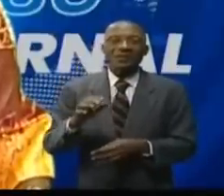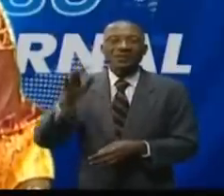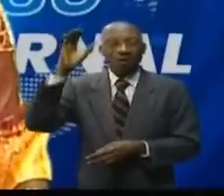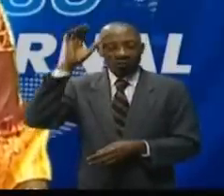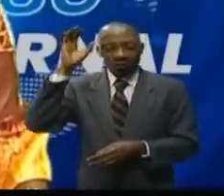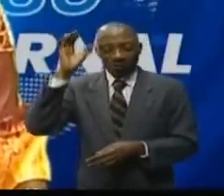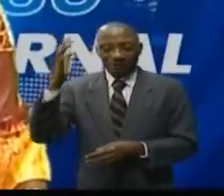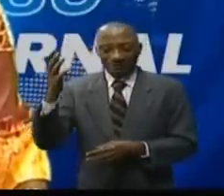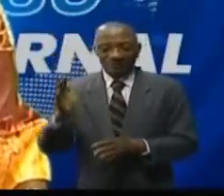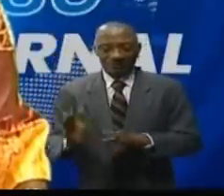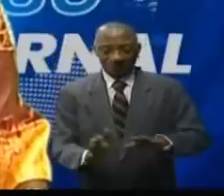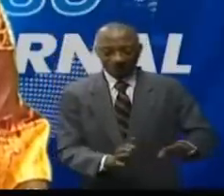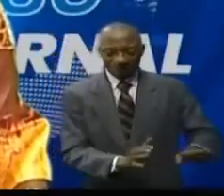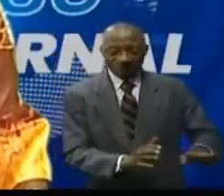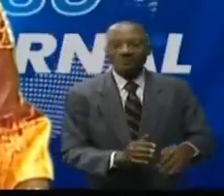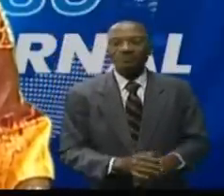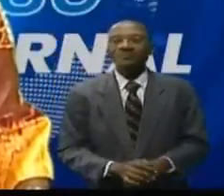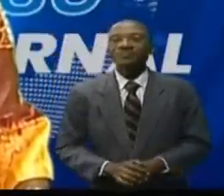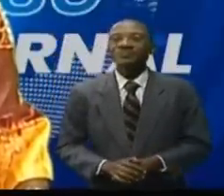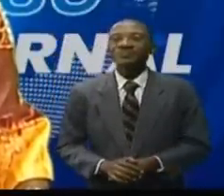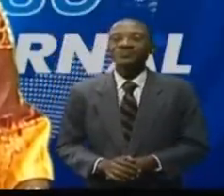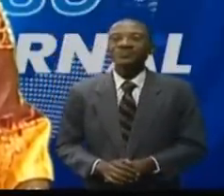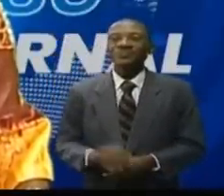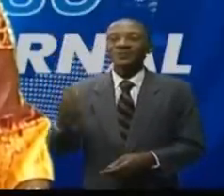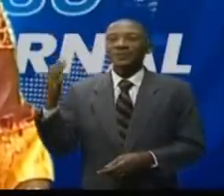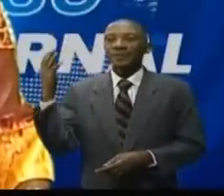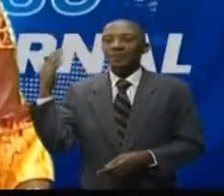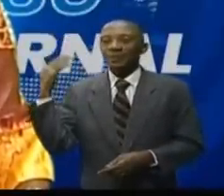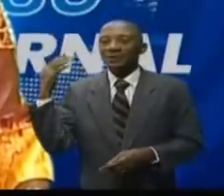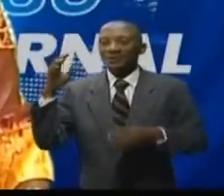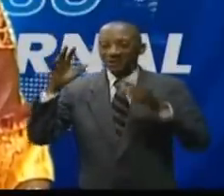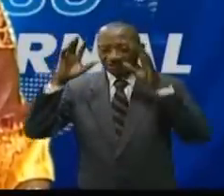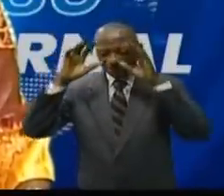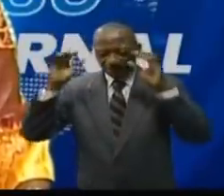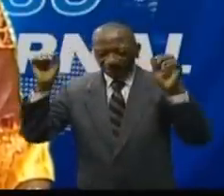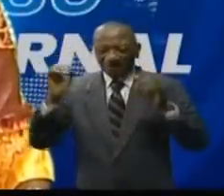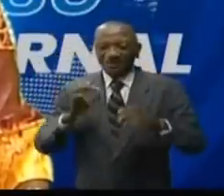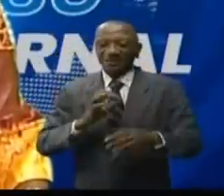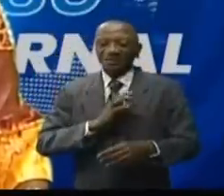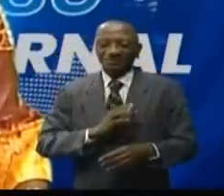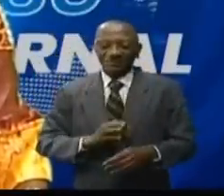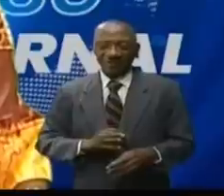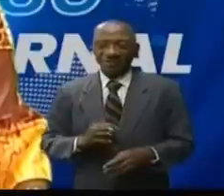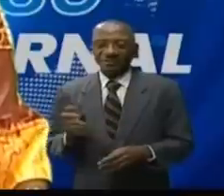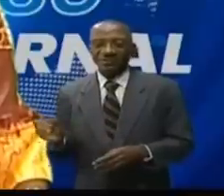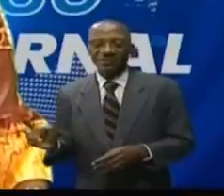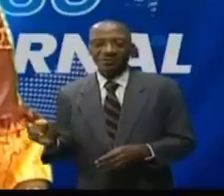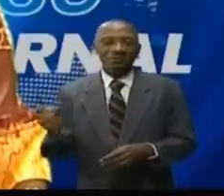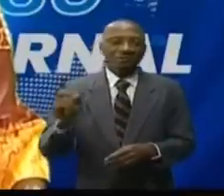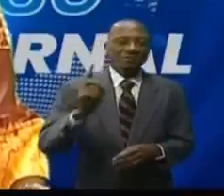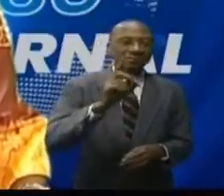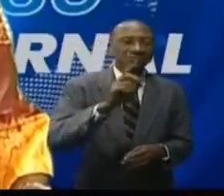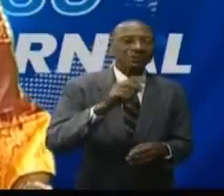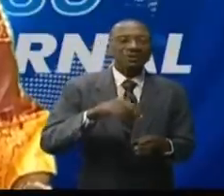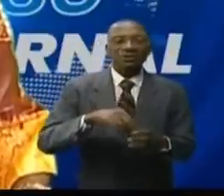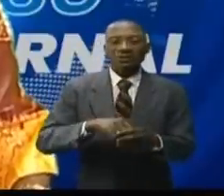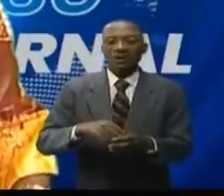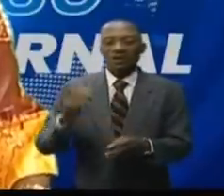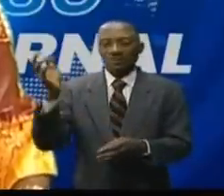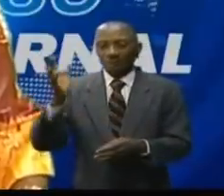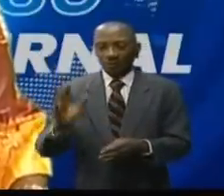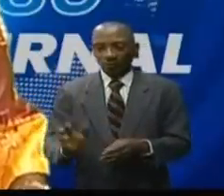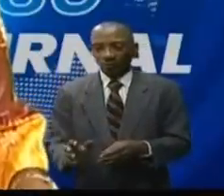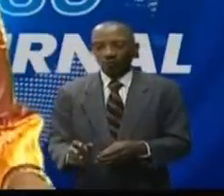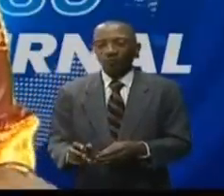La République a également procédé le week-end dernier à l'électrification du plateau de Mbanzamboma, mission catholique, située